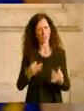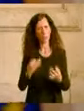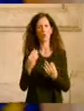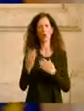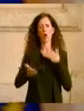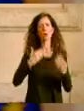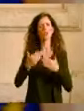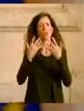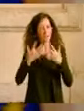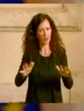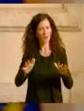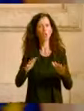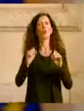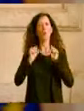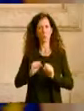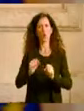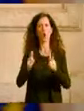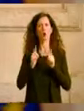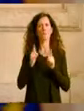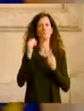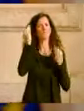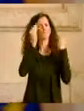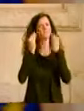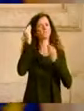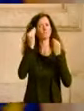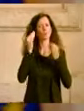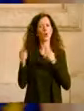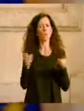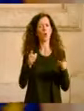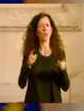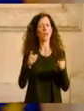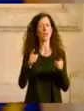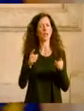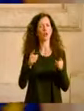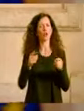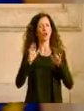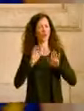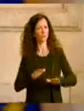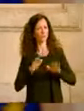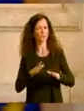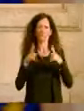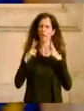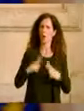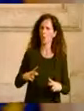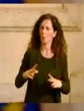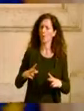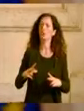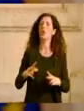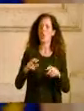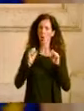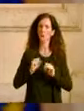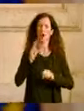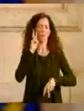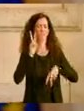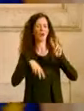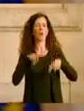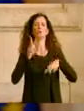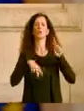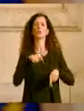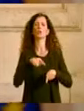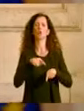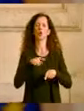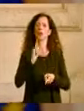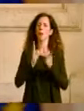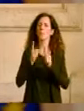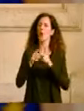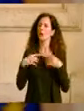fermarsi a riflettere in modo pacato, in modo sereno, e cercare di valutare con tutte le forze politiche in un dibattito